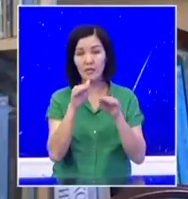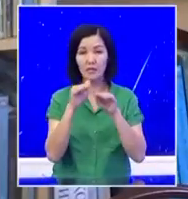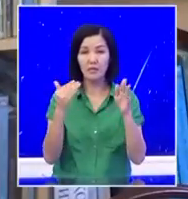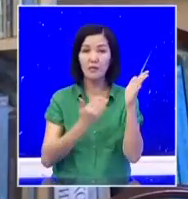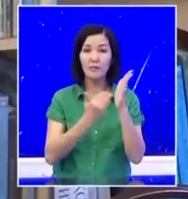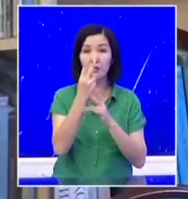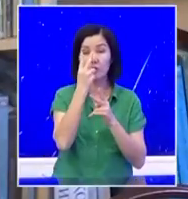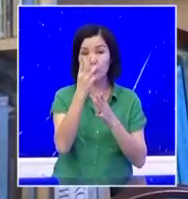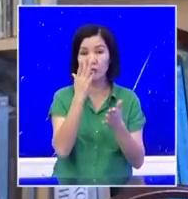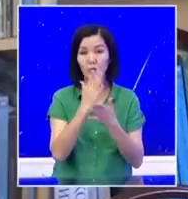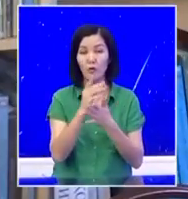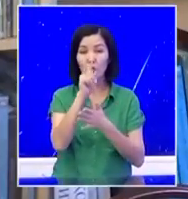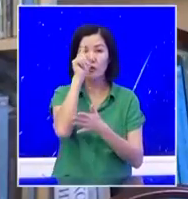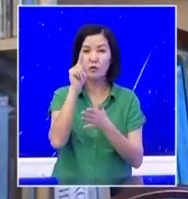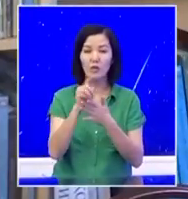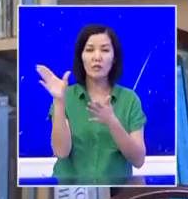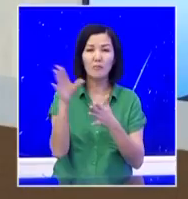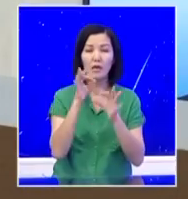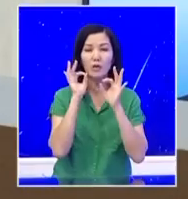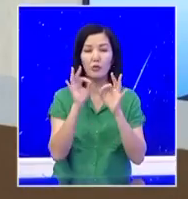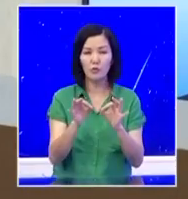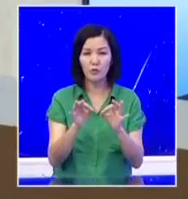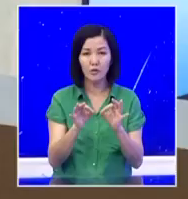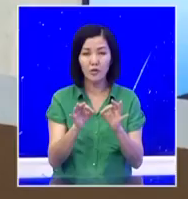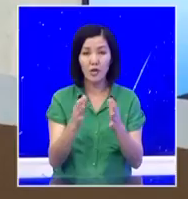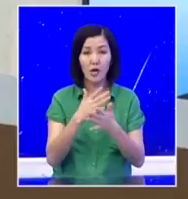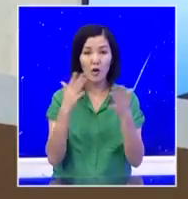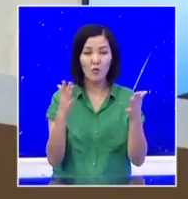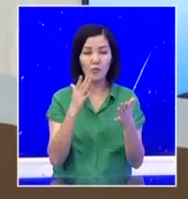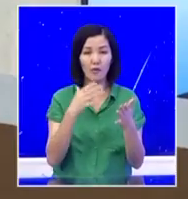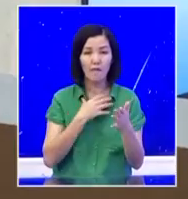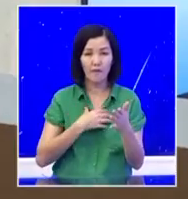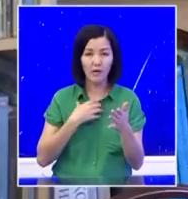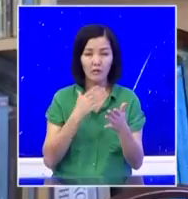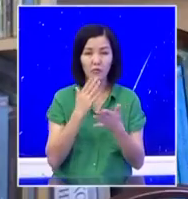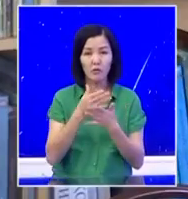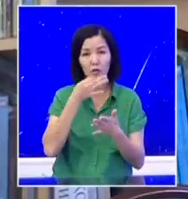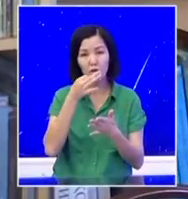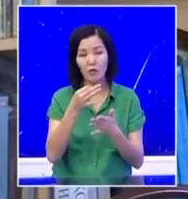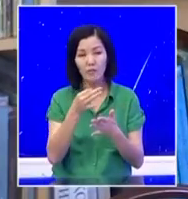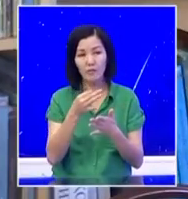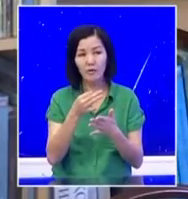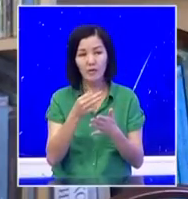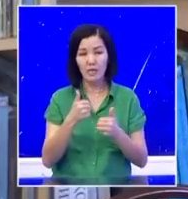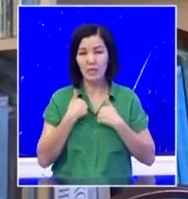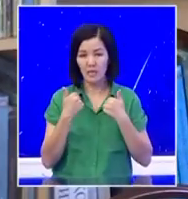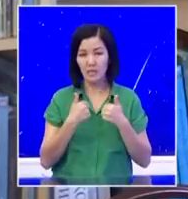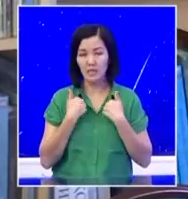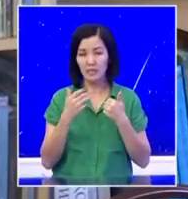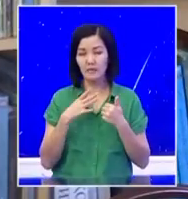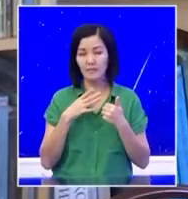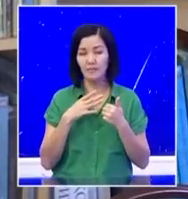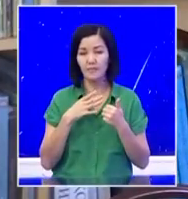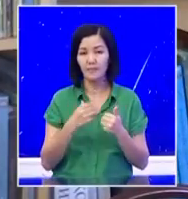биіктігін көрсетіп тұрды. Қойған сұрақтардың барлығы салмақты, ауқымды болды. Жауап беруді, қаншалық жауап бере алдым, оны